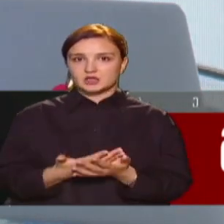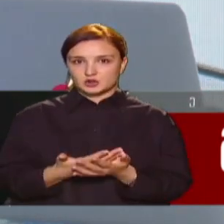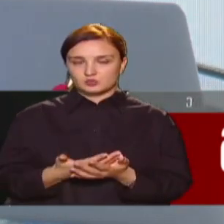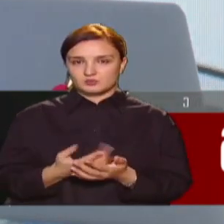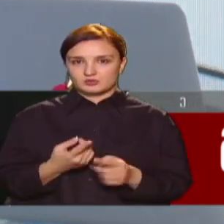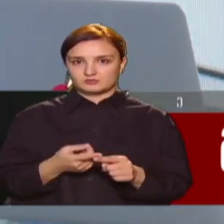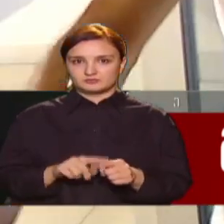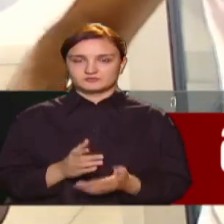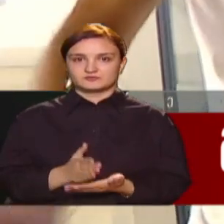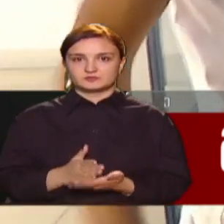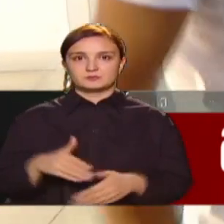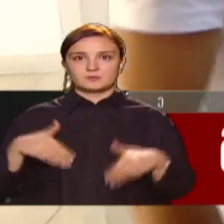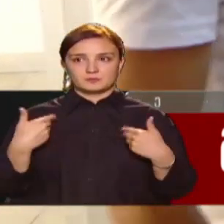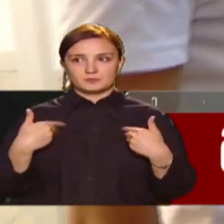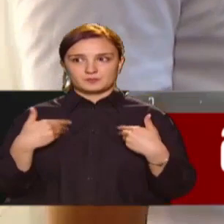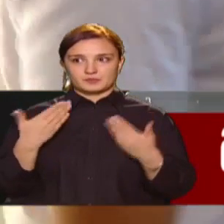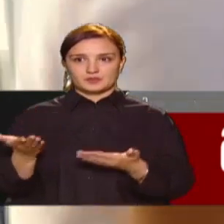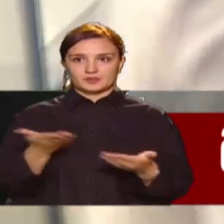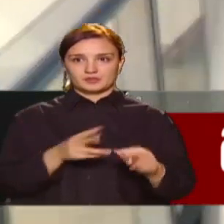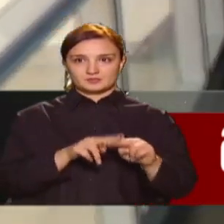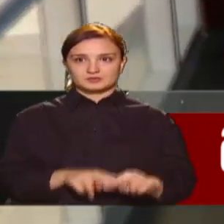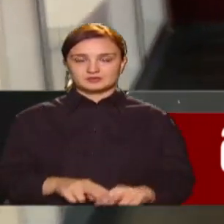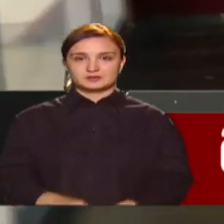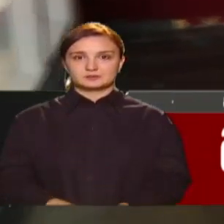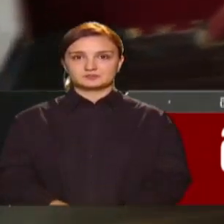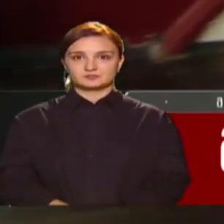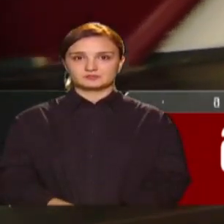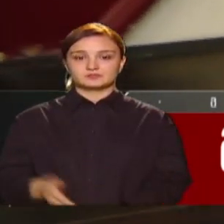gamoițuia. Camer ceopat, dabțandit.